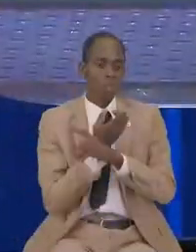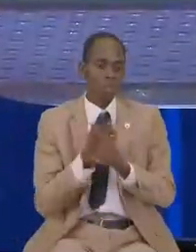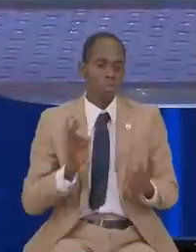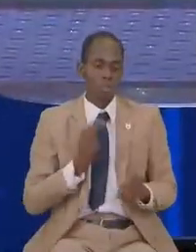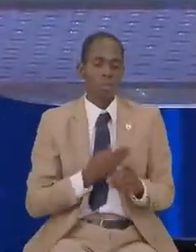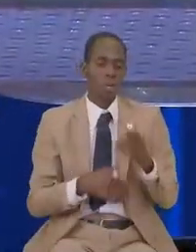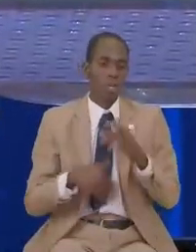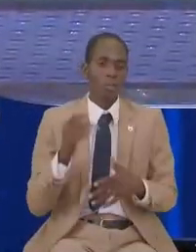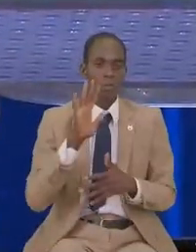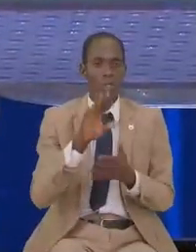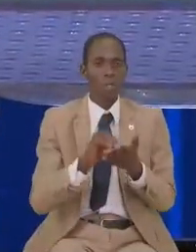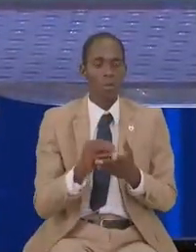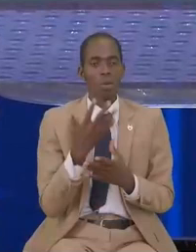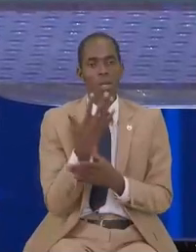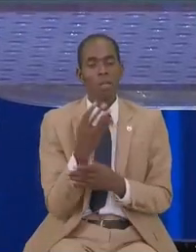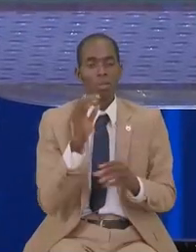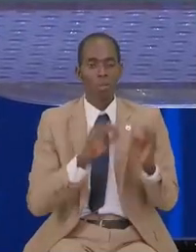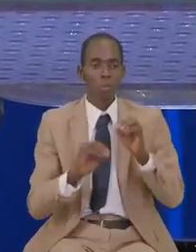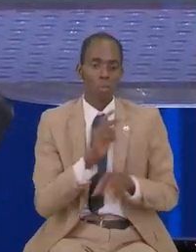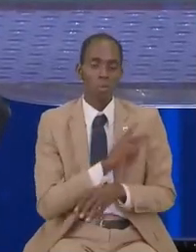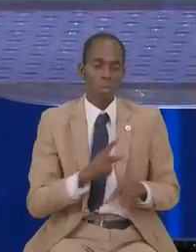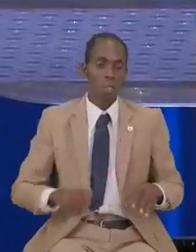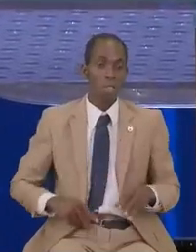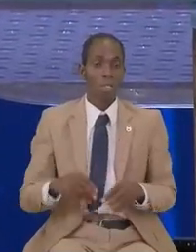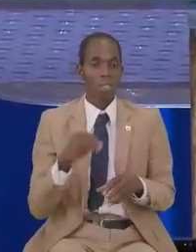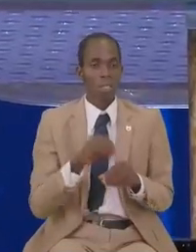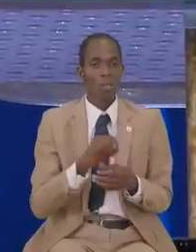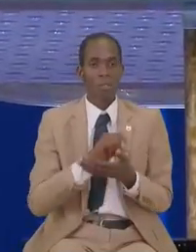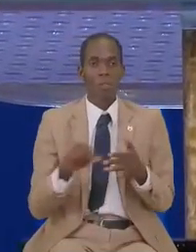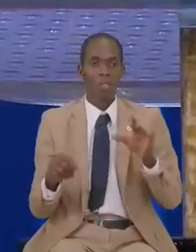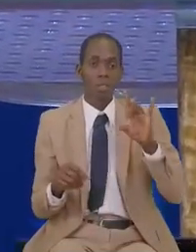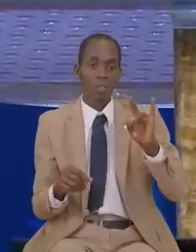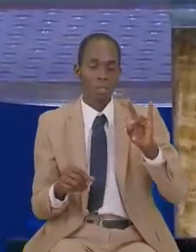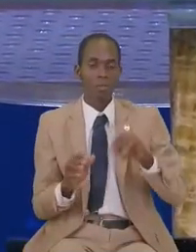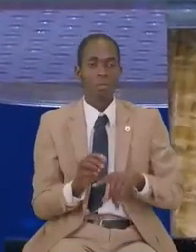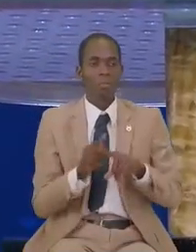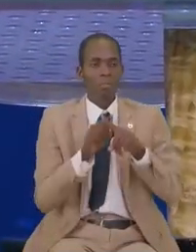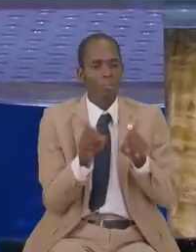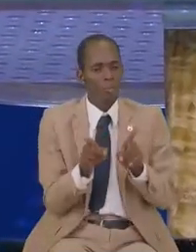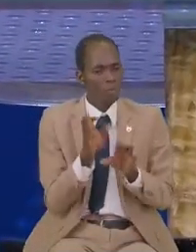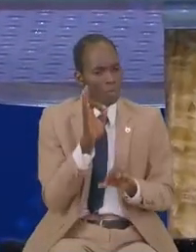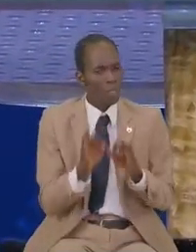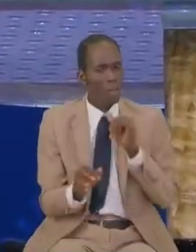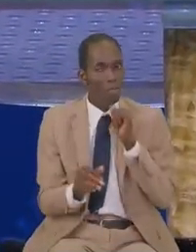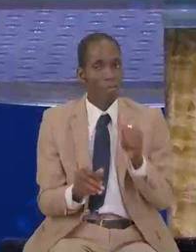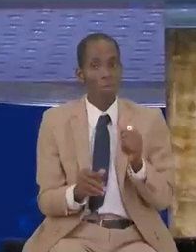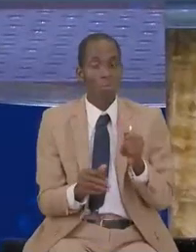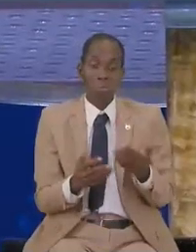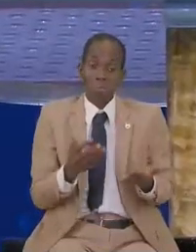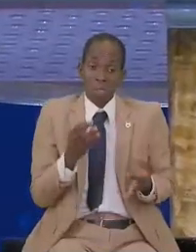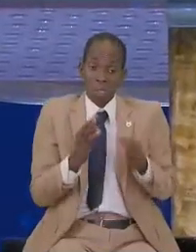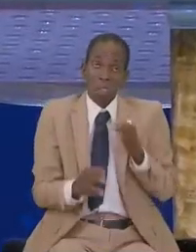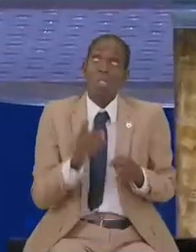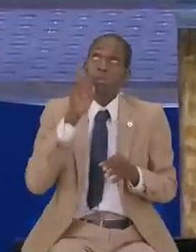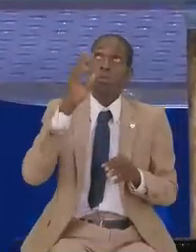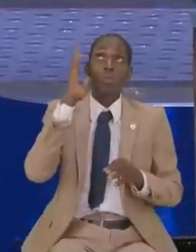roi. Et le verset 18 dit, sinon, sache, même